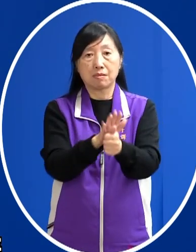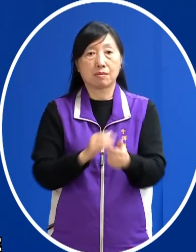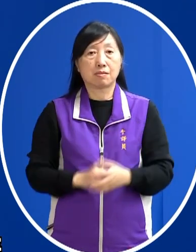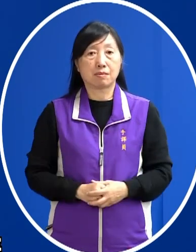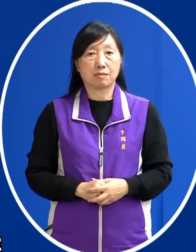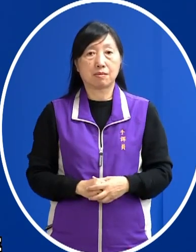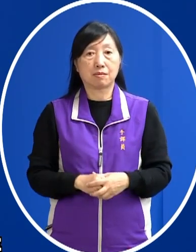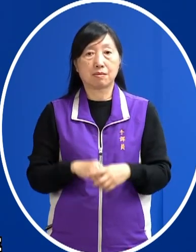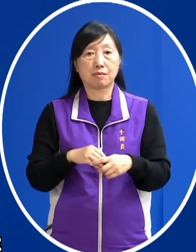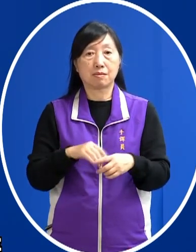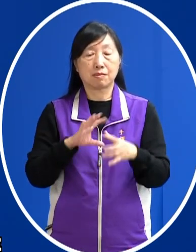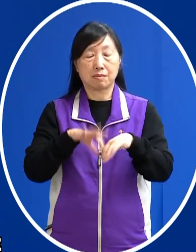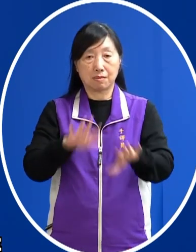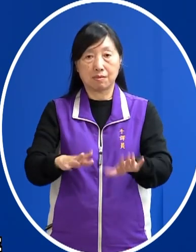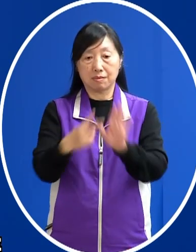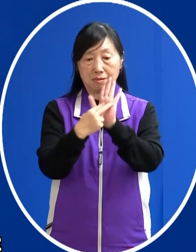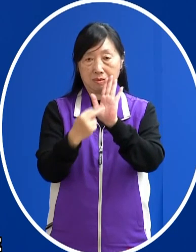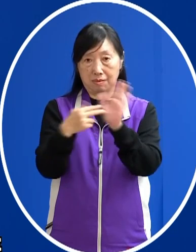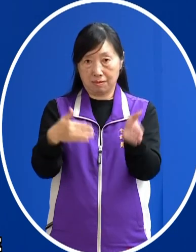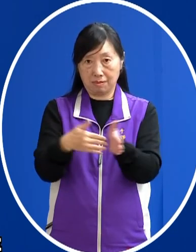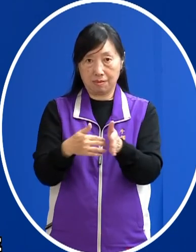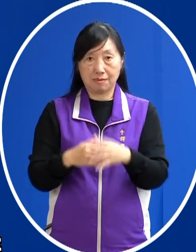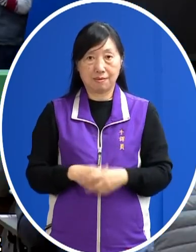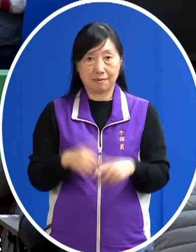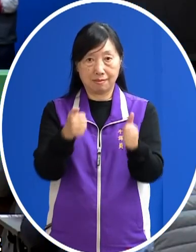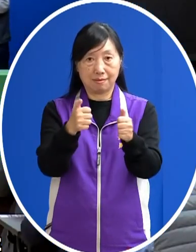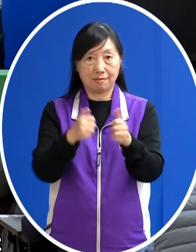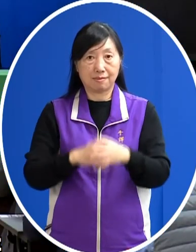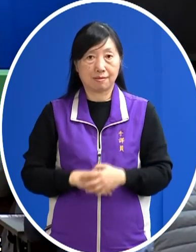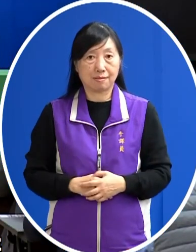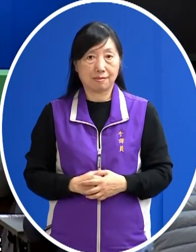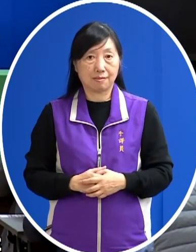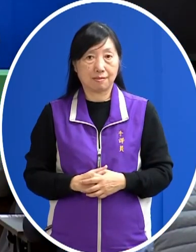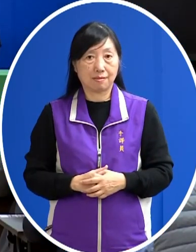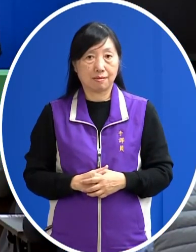上做这个平台的简单的说明，谢谢。